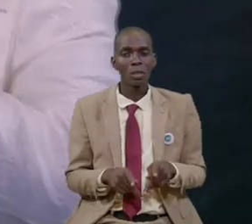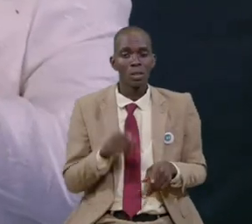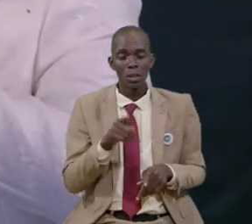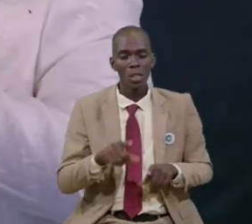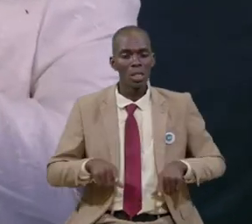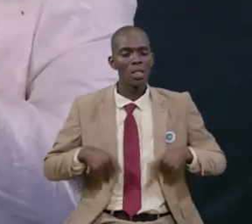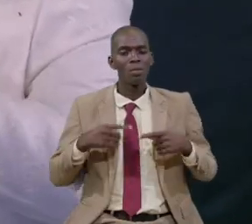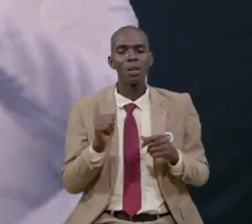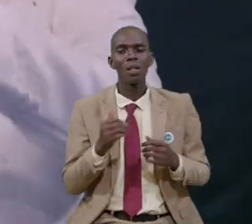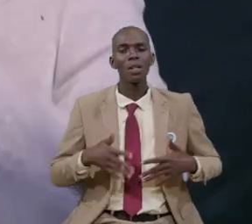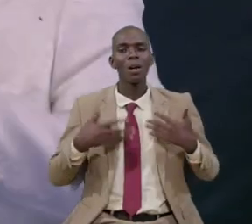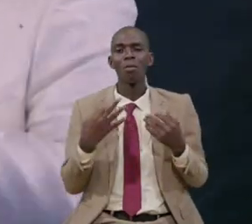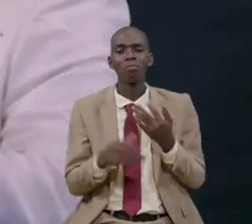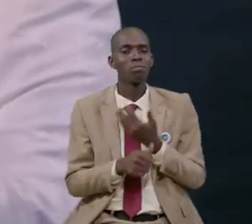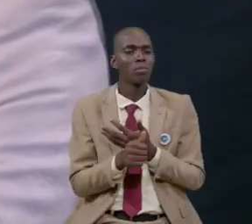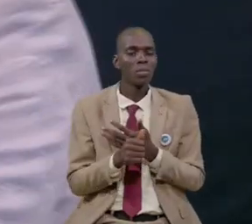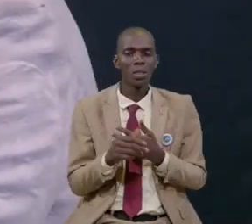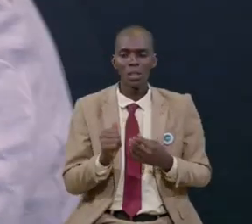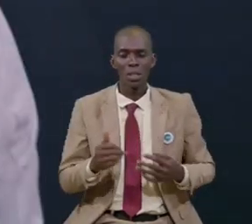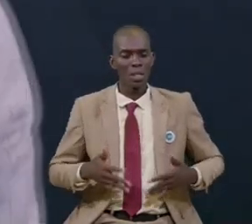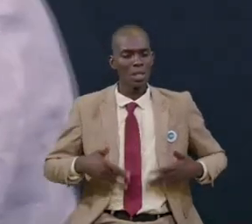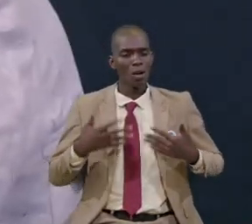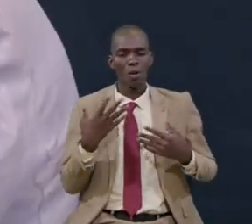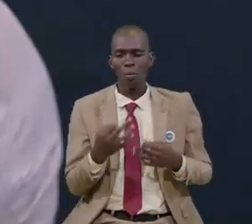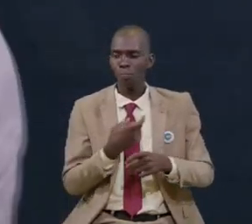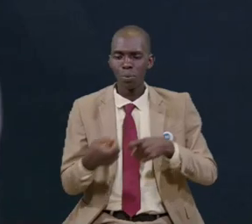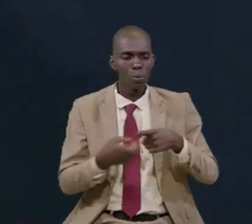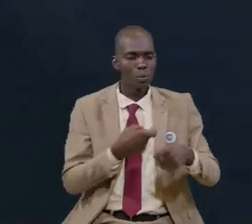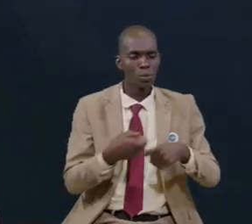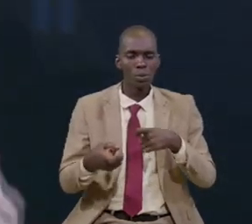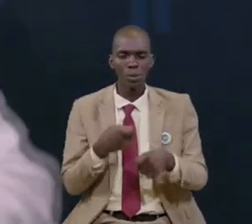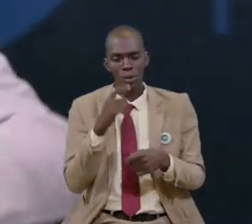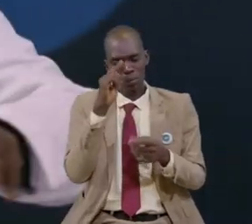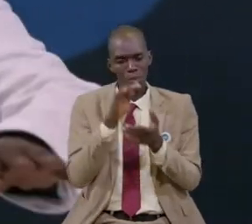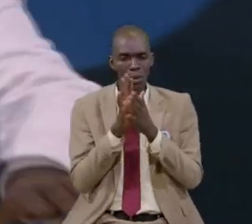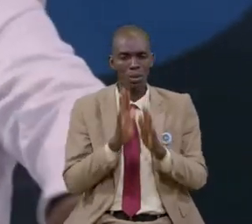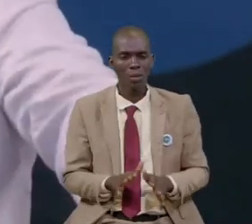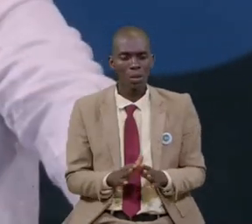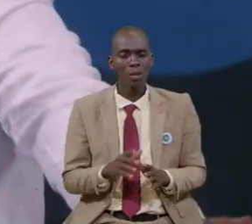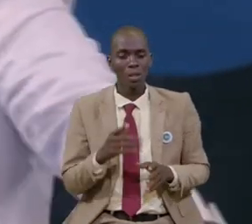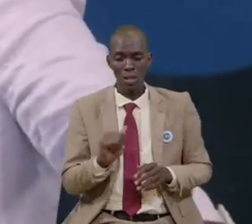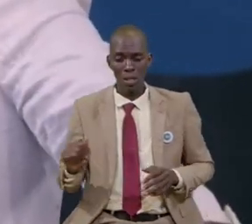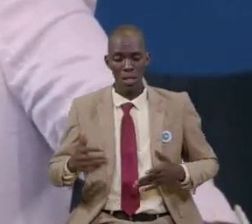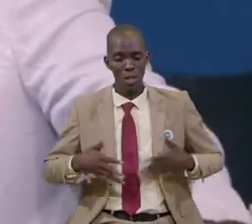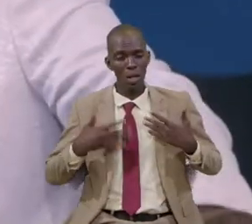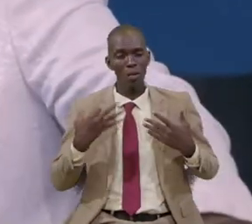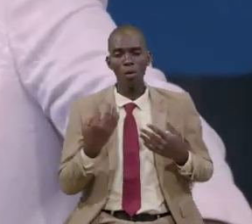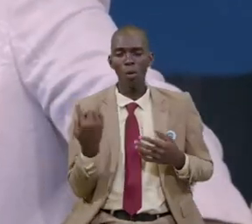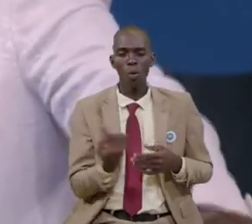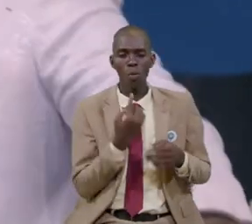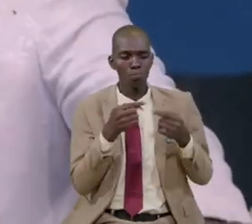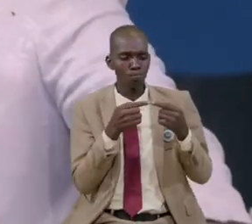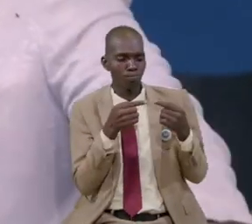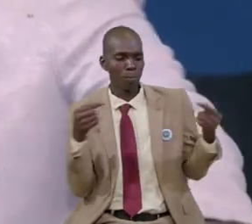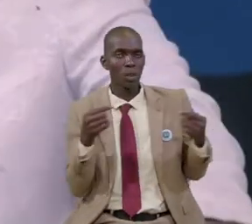vie qui persécutait les croyants, et il menait une vie contraire à Christ et